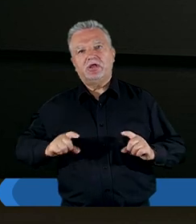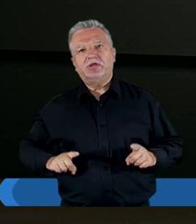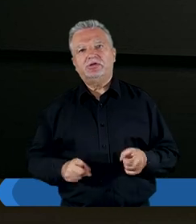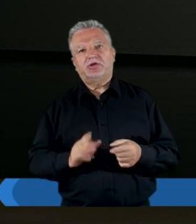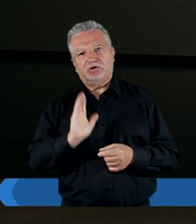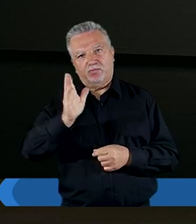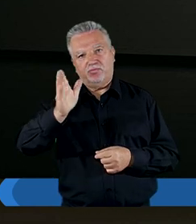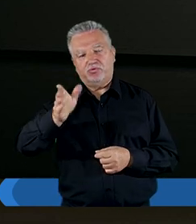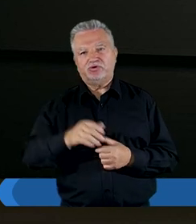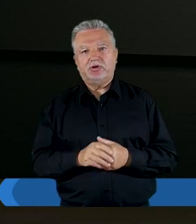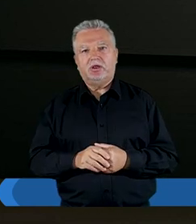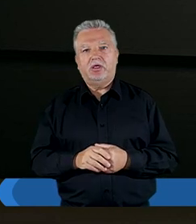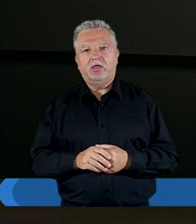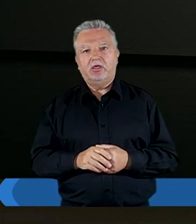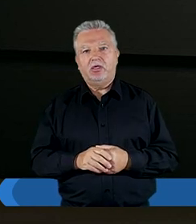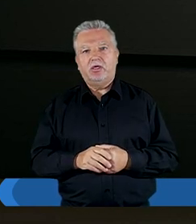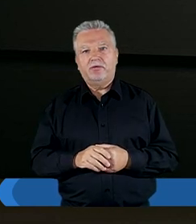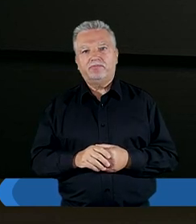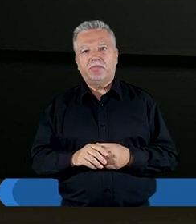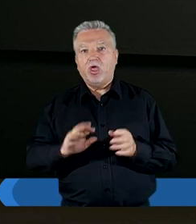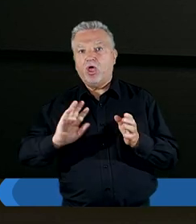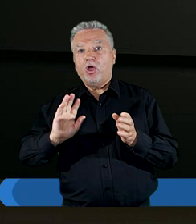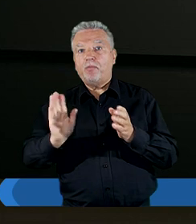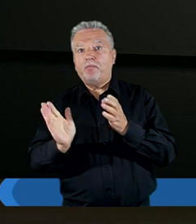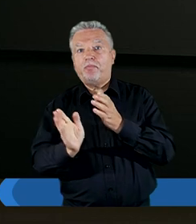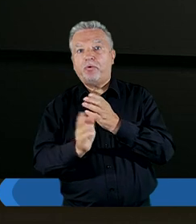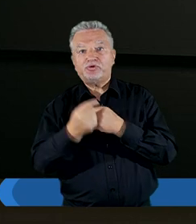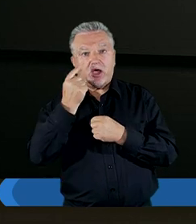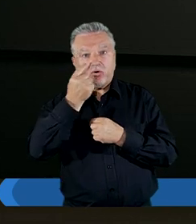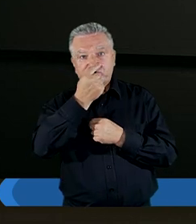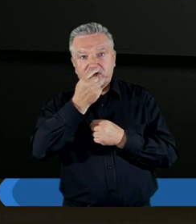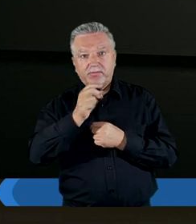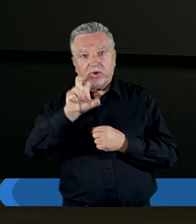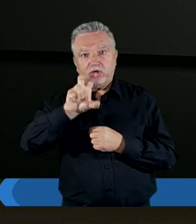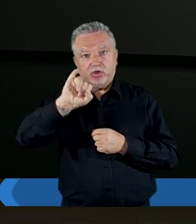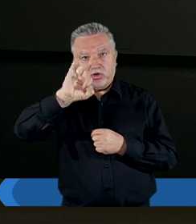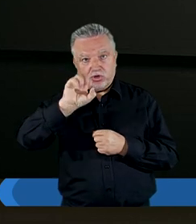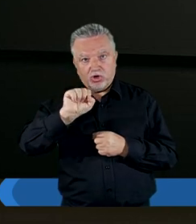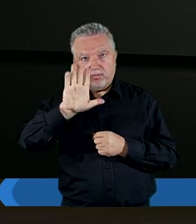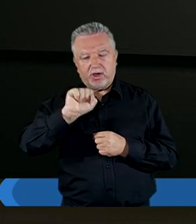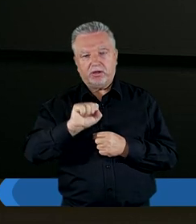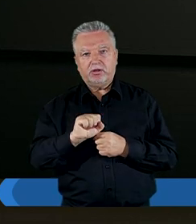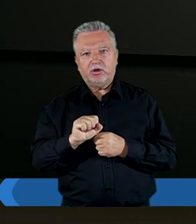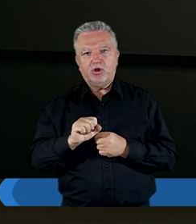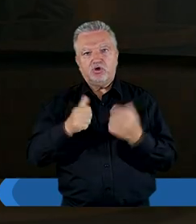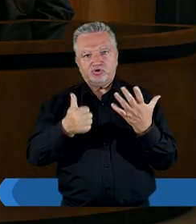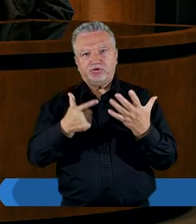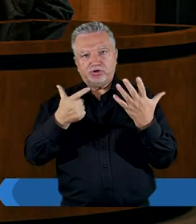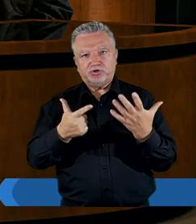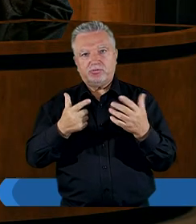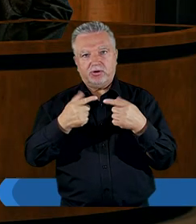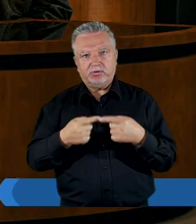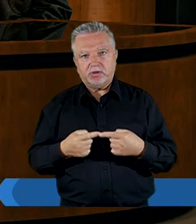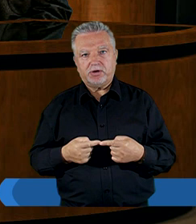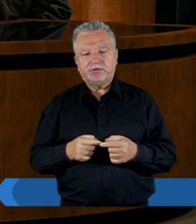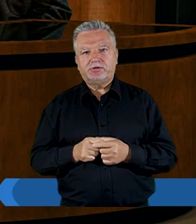jakby poza zwrokiem samego Hioba? Może odczytajmy 6-7 wiersz. Ale